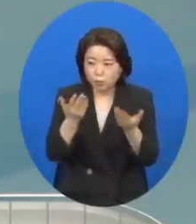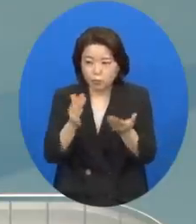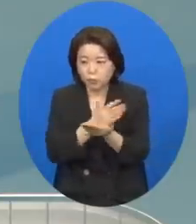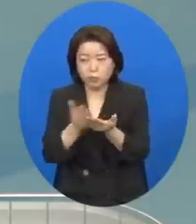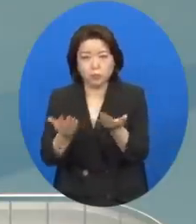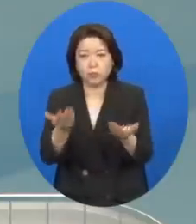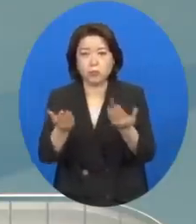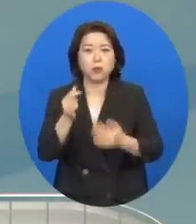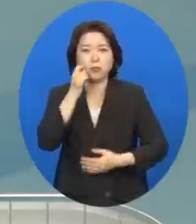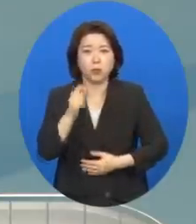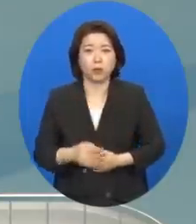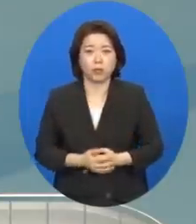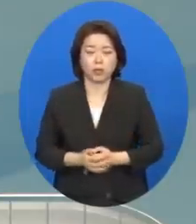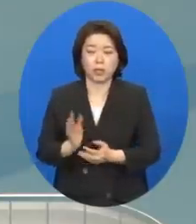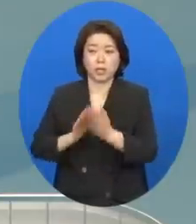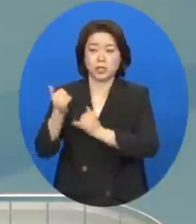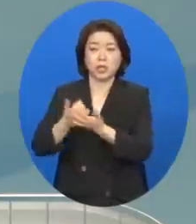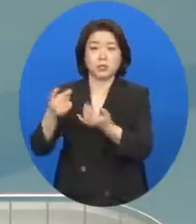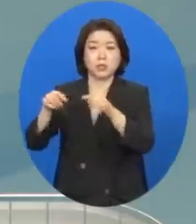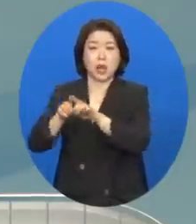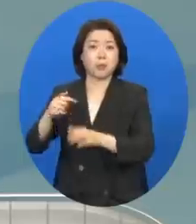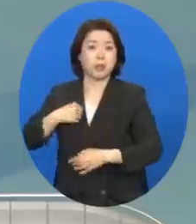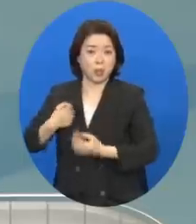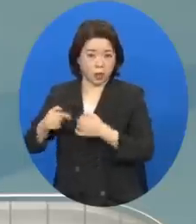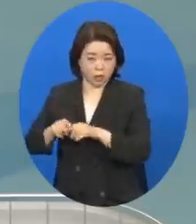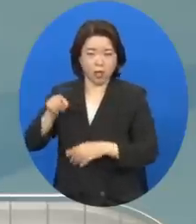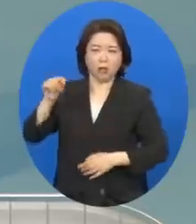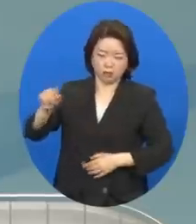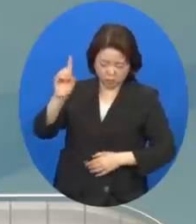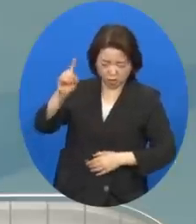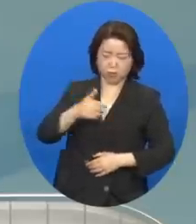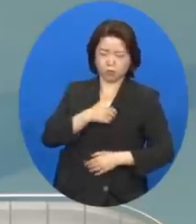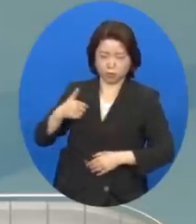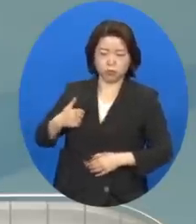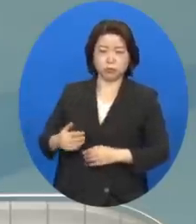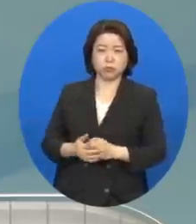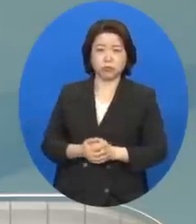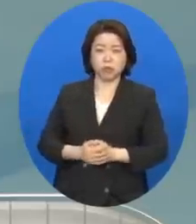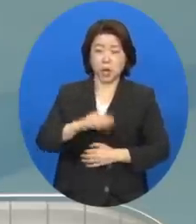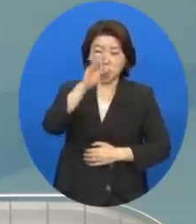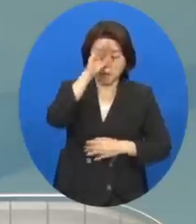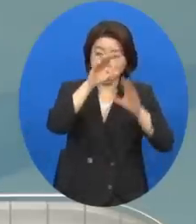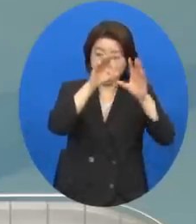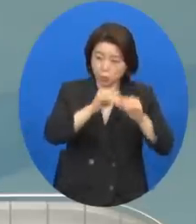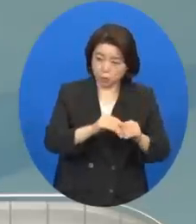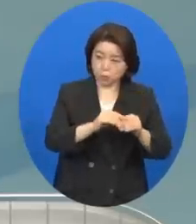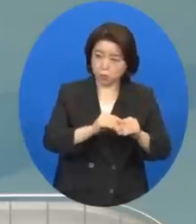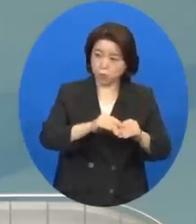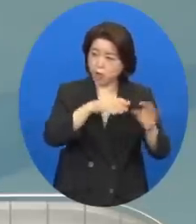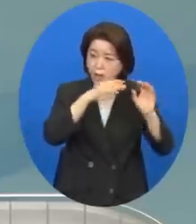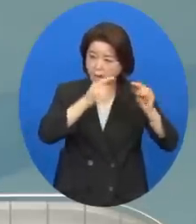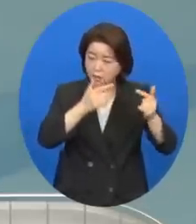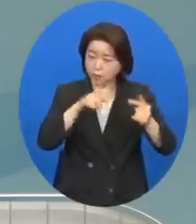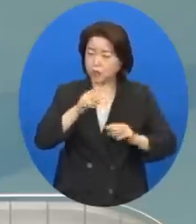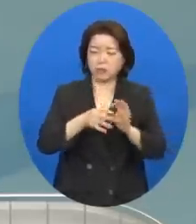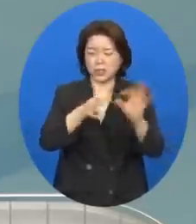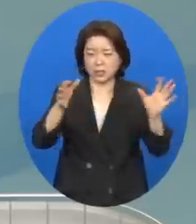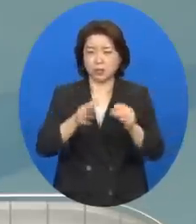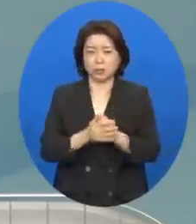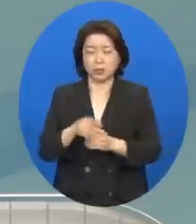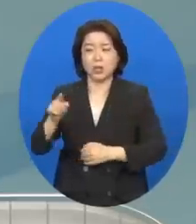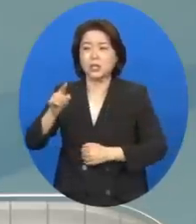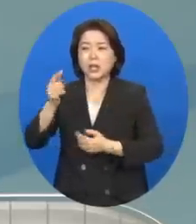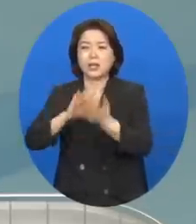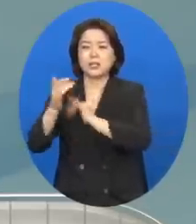거예요. 예수님이 나와 함께 계시면 그러면 충분하지. 그게 더 좋은 거지. 실제로